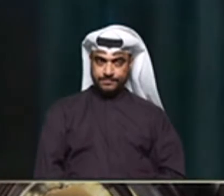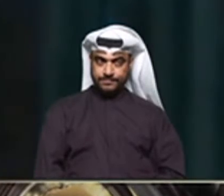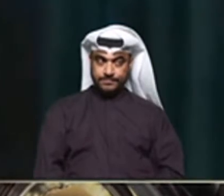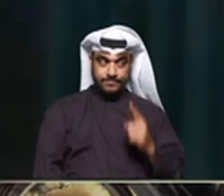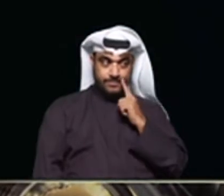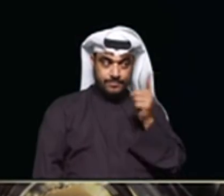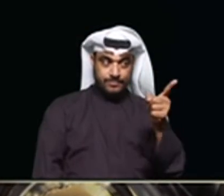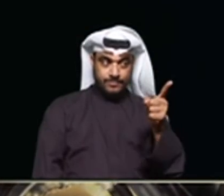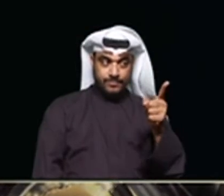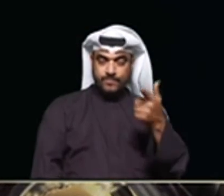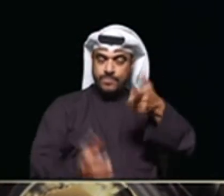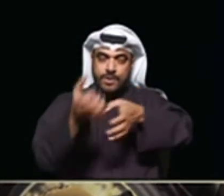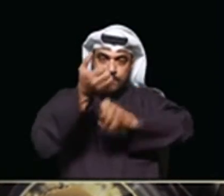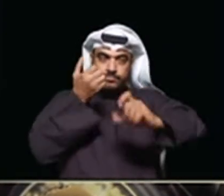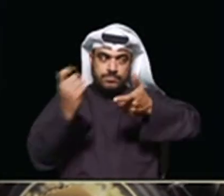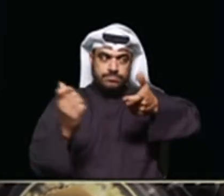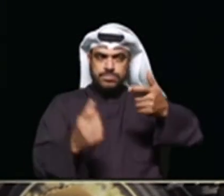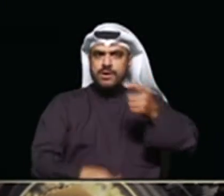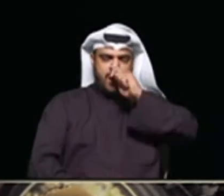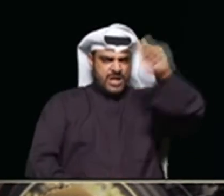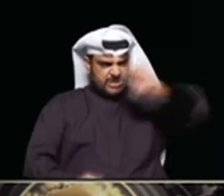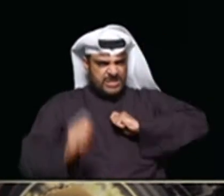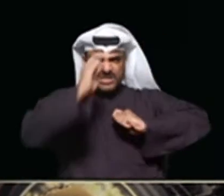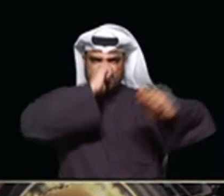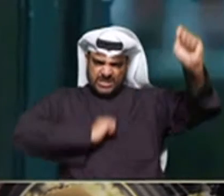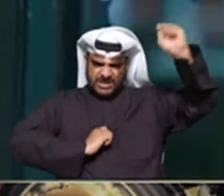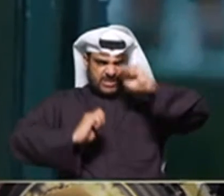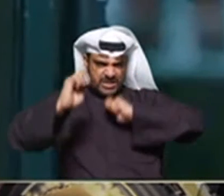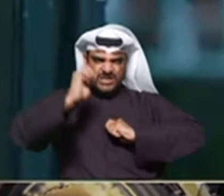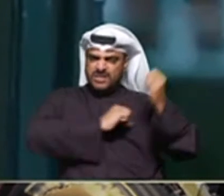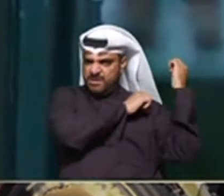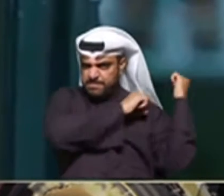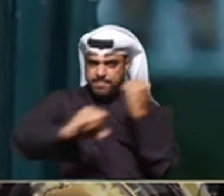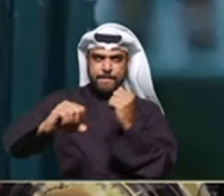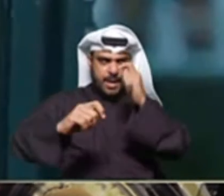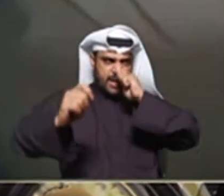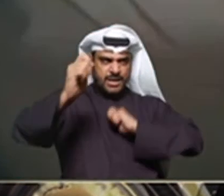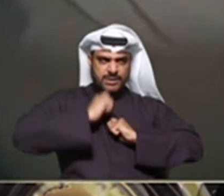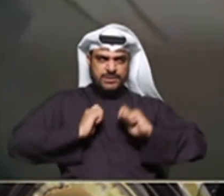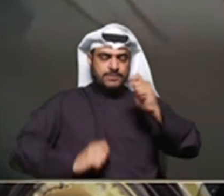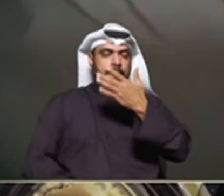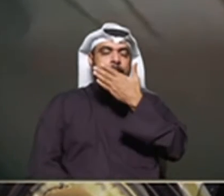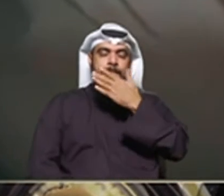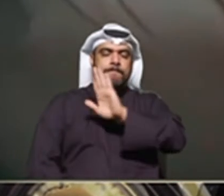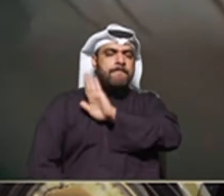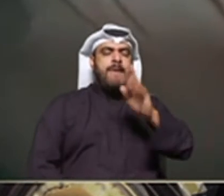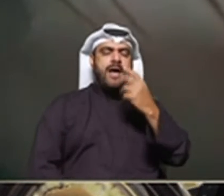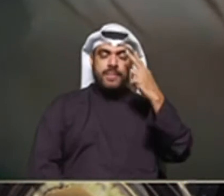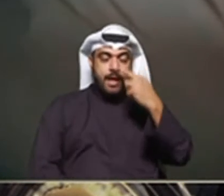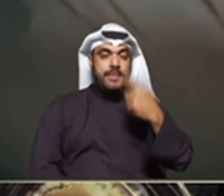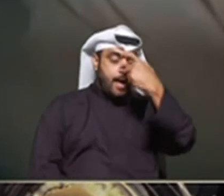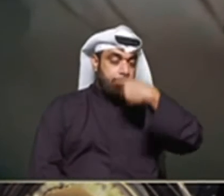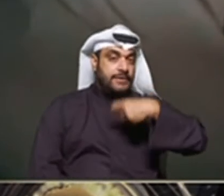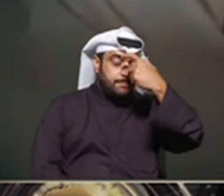رفع عليها الرشاش، كانت تضرب كوب الرشاشات ويطقهم. يا عين هلي دمعك علي راحت وانا